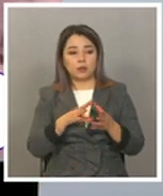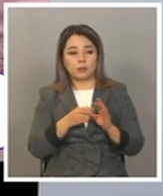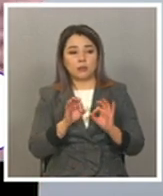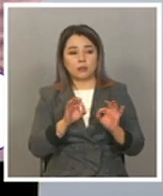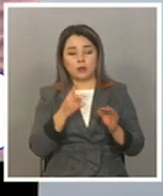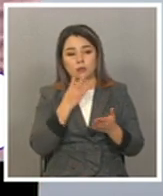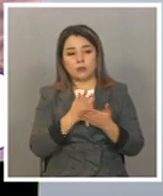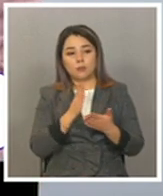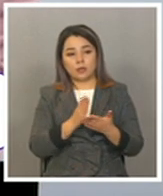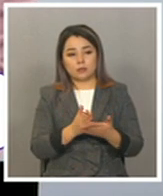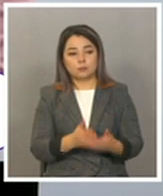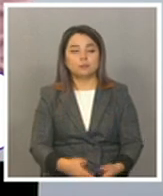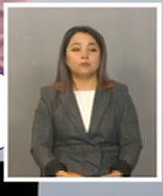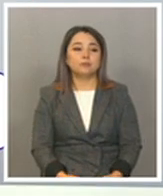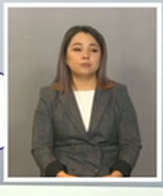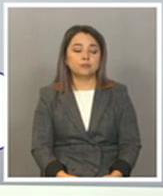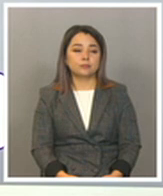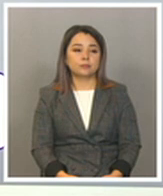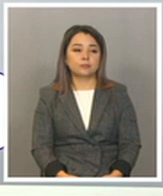екен.